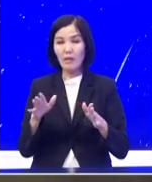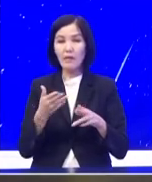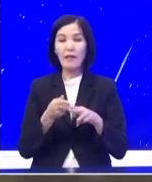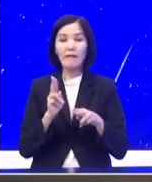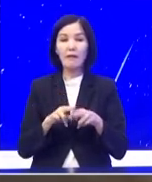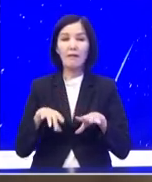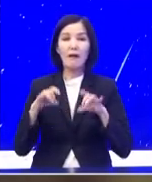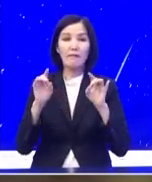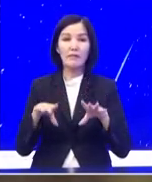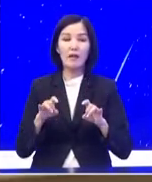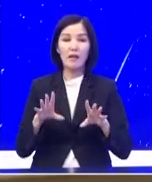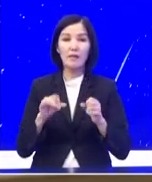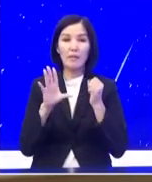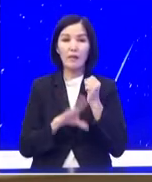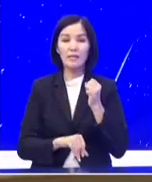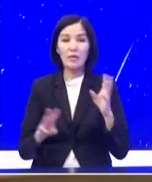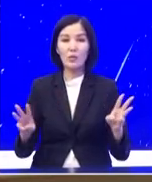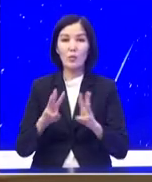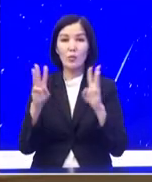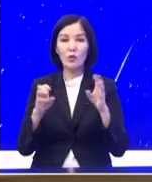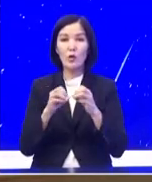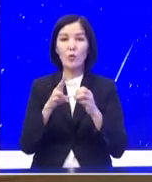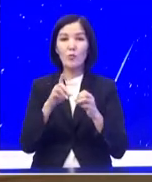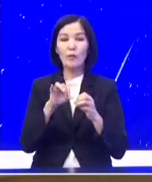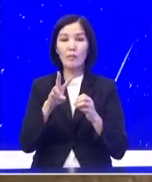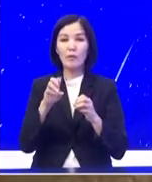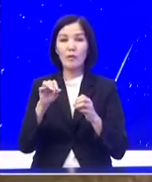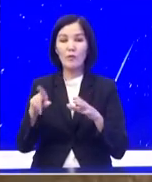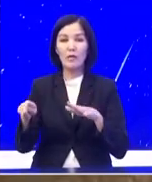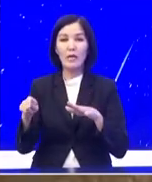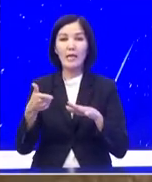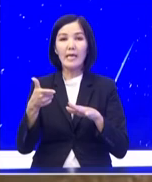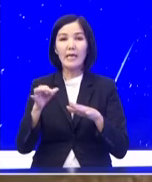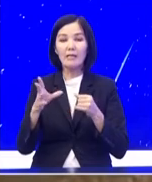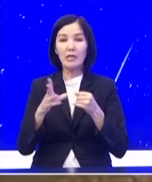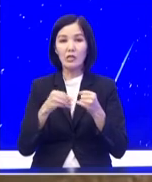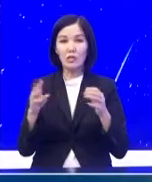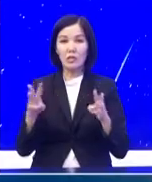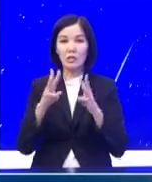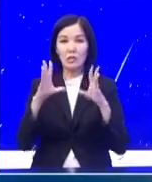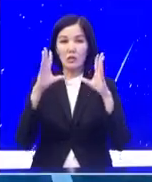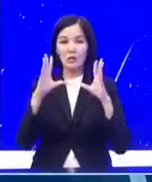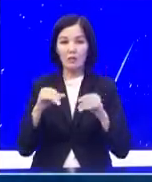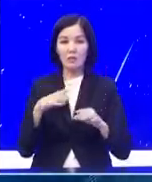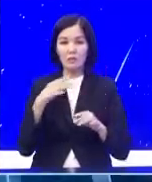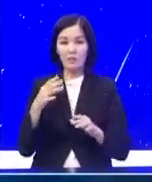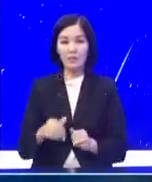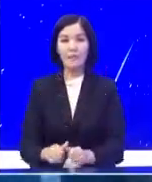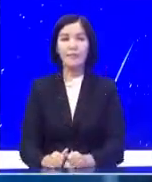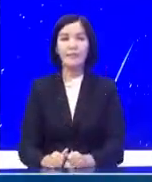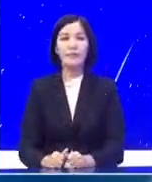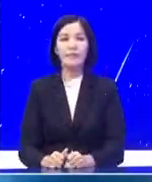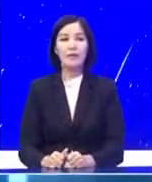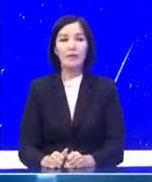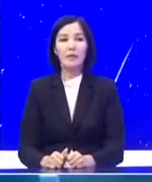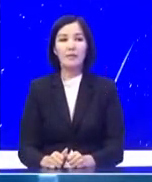кетейік, Австралиядағы соңғы жылдардағы өрт 11 миллион гектар жасыл желектің күлін көкке ұшырған. Топтаманы ғаламтор ақпараттарымен